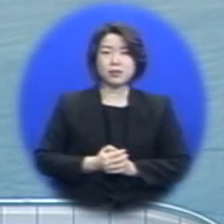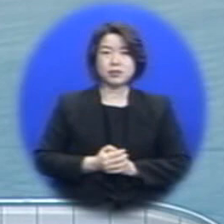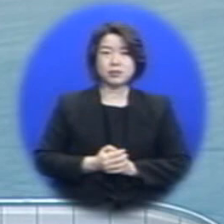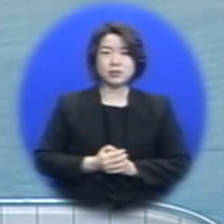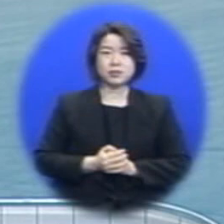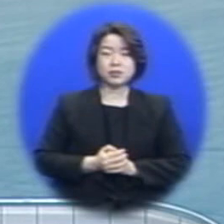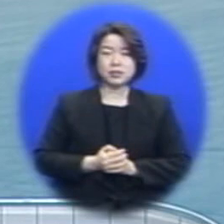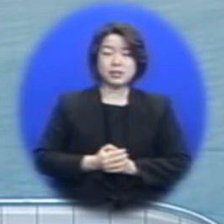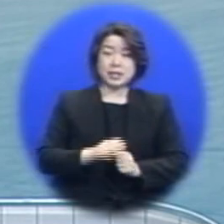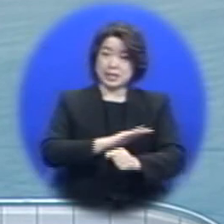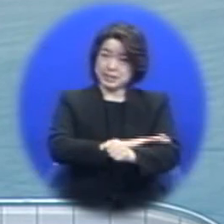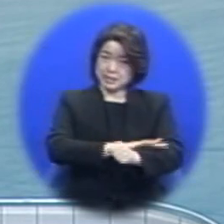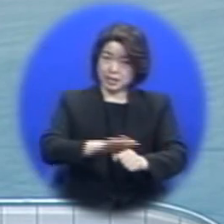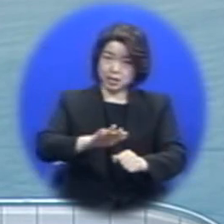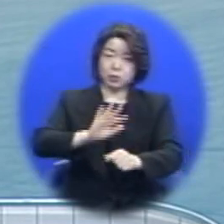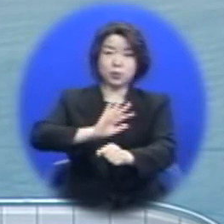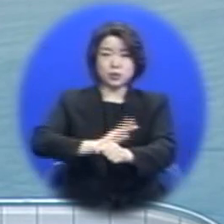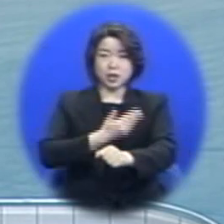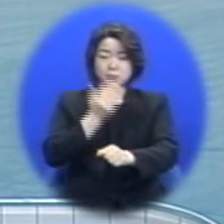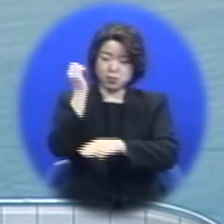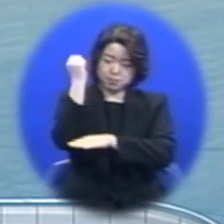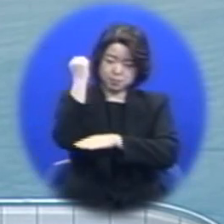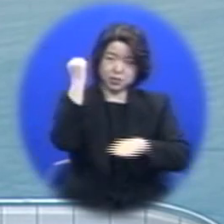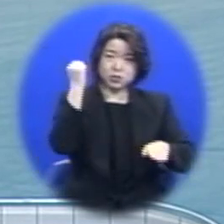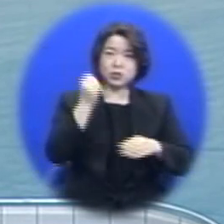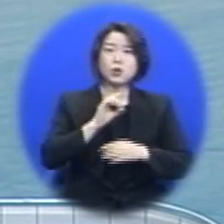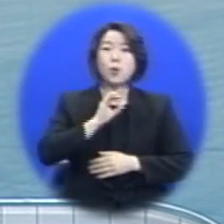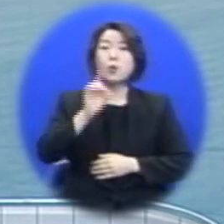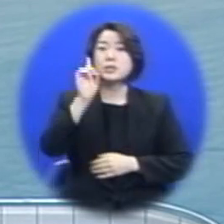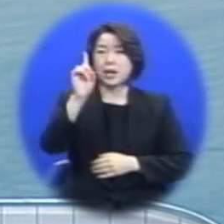것입니다. 잘하고 못하고의 기준은 오직 하나예요.